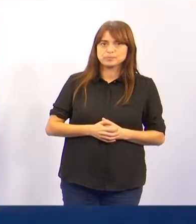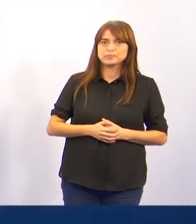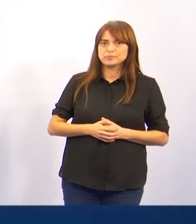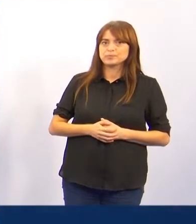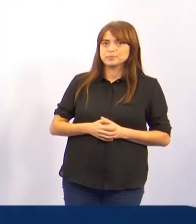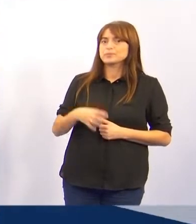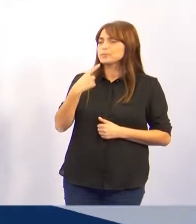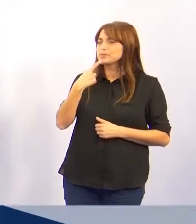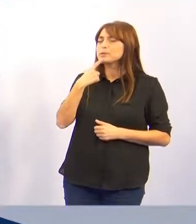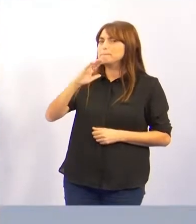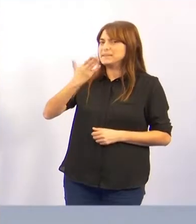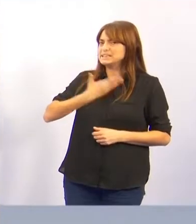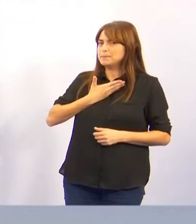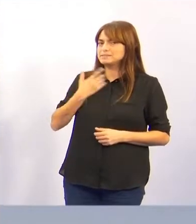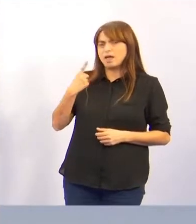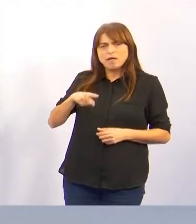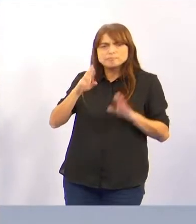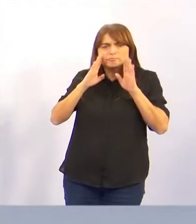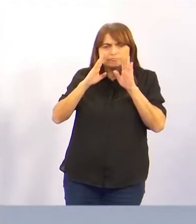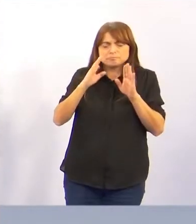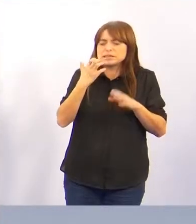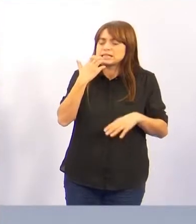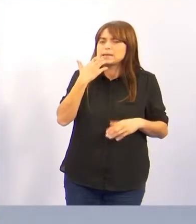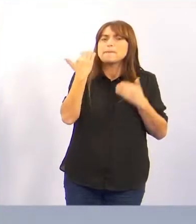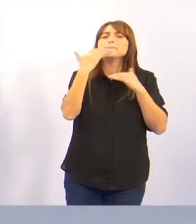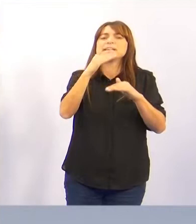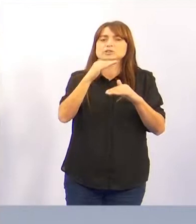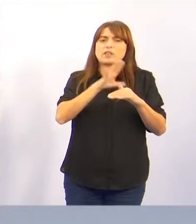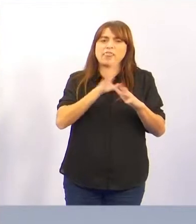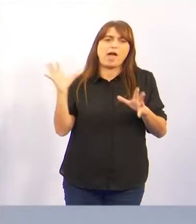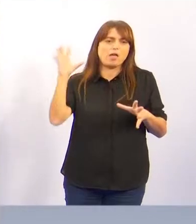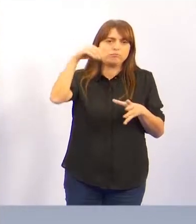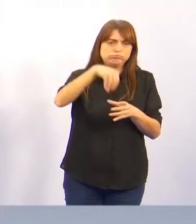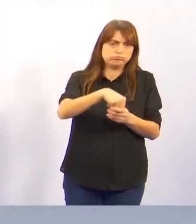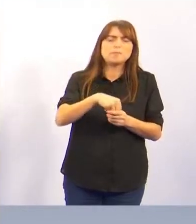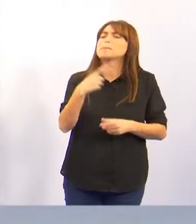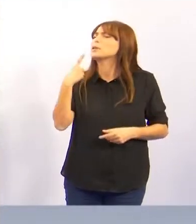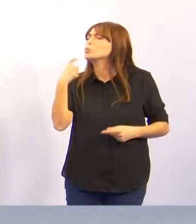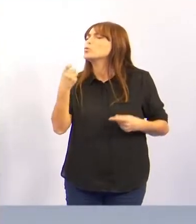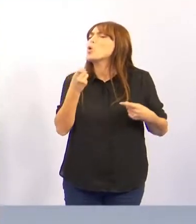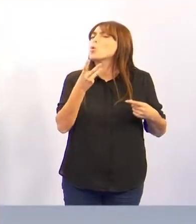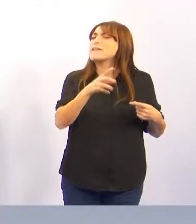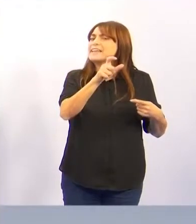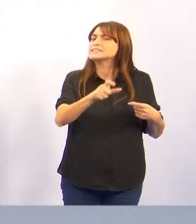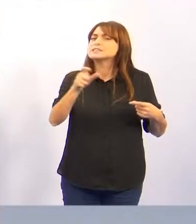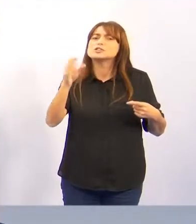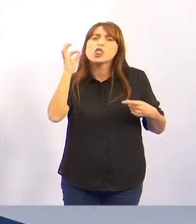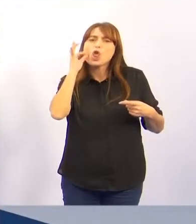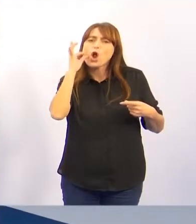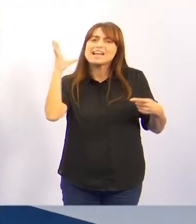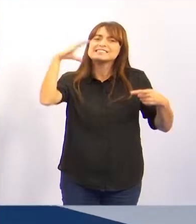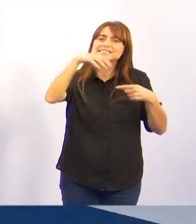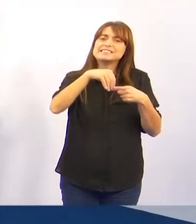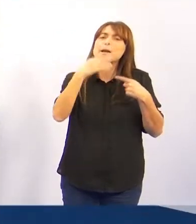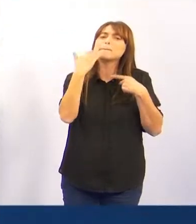disposició de totes les víctimes. Una d'aquestes és els pisos d'acollida. No sé si tenim xifres de quantes persones estan en aquests pisos, quantes noies estan, dones estan en aquests